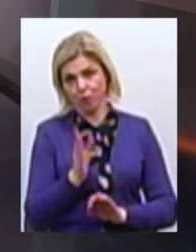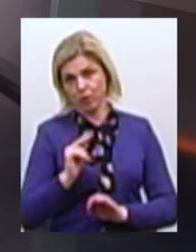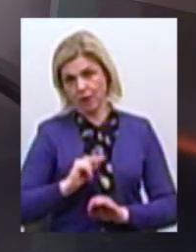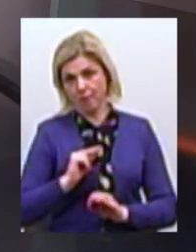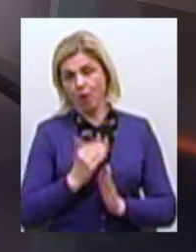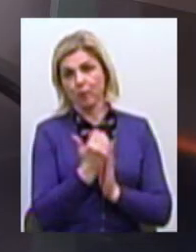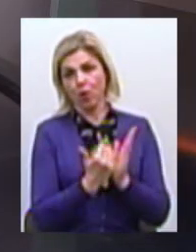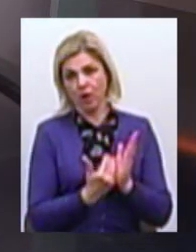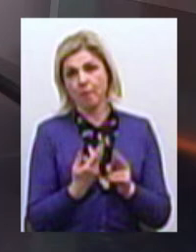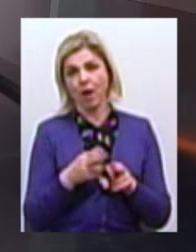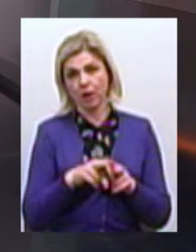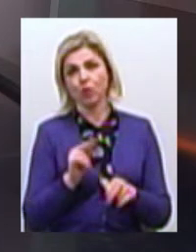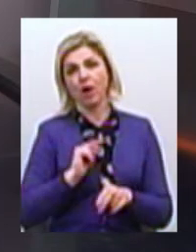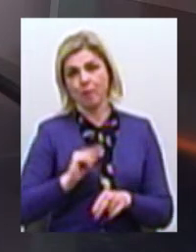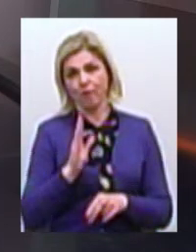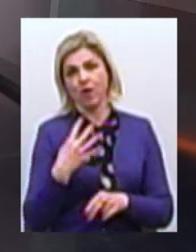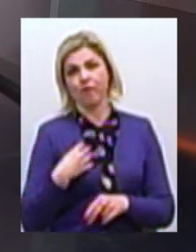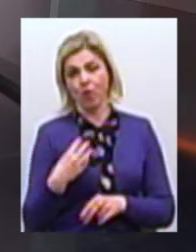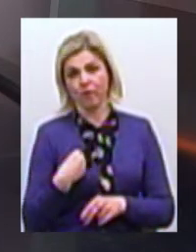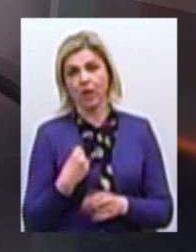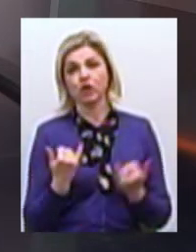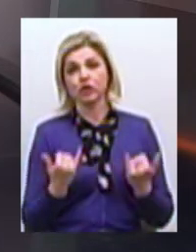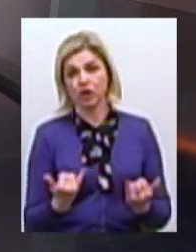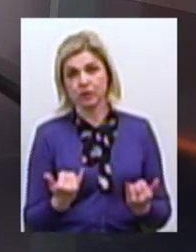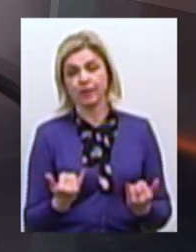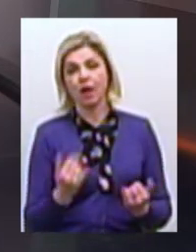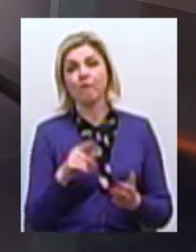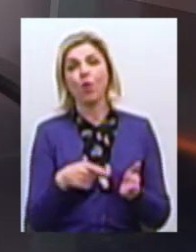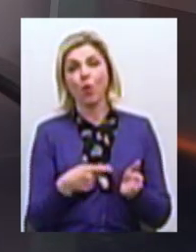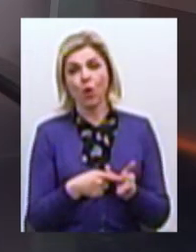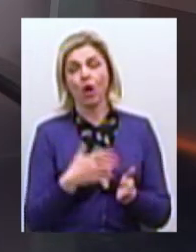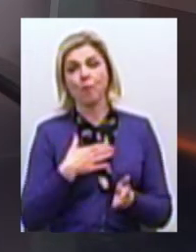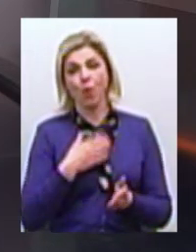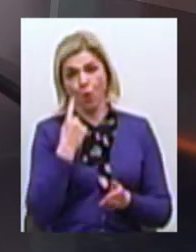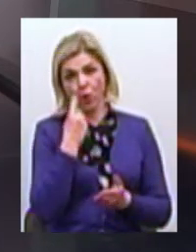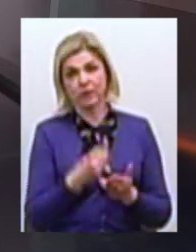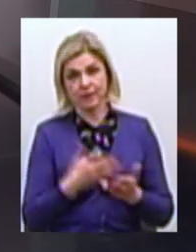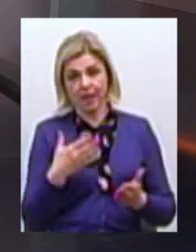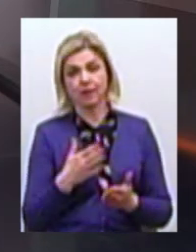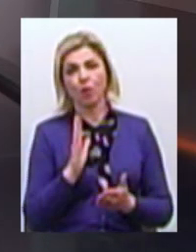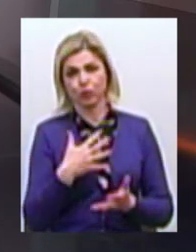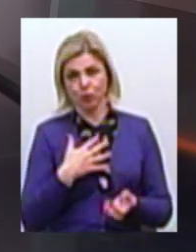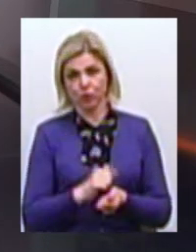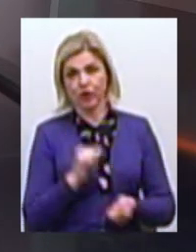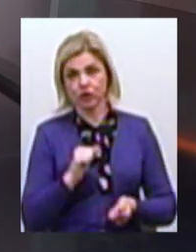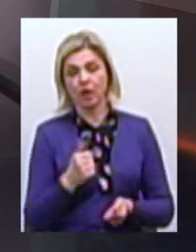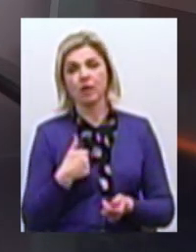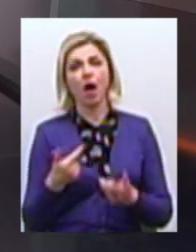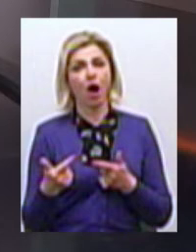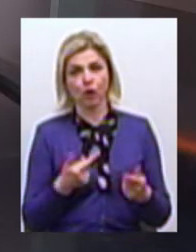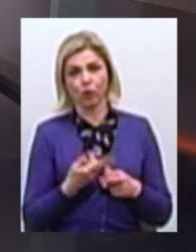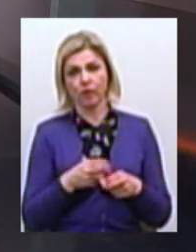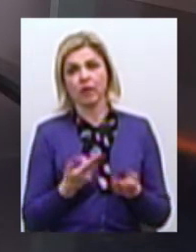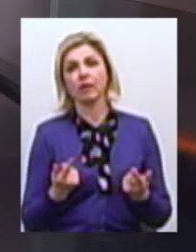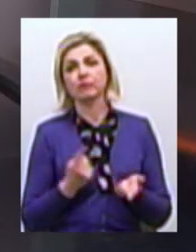программа, которая работает во Львове. Сейчас у нас на сегодняшний день в городе, по моим оценкам, я буду это утверждать, я готов это подтвердить,